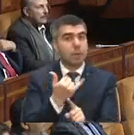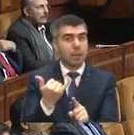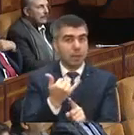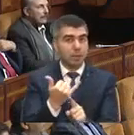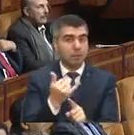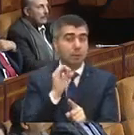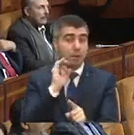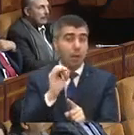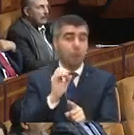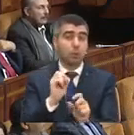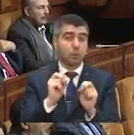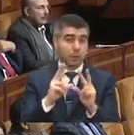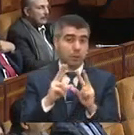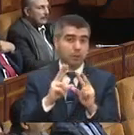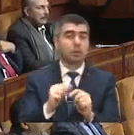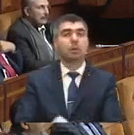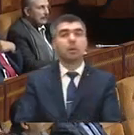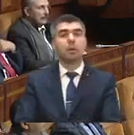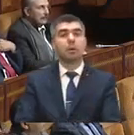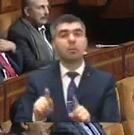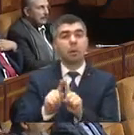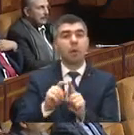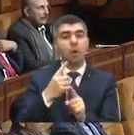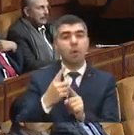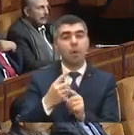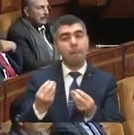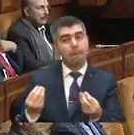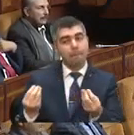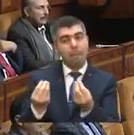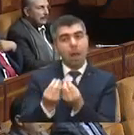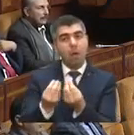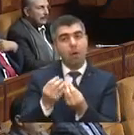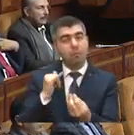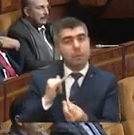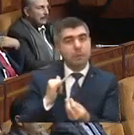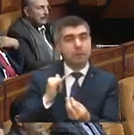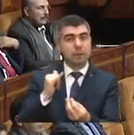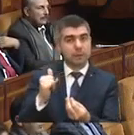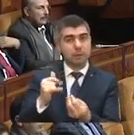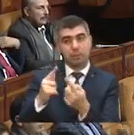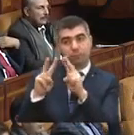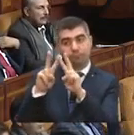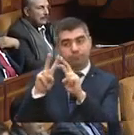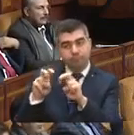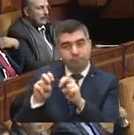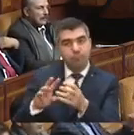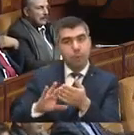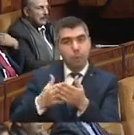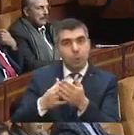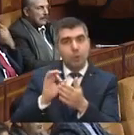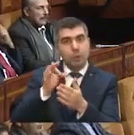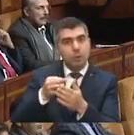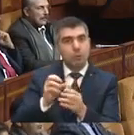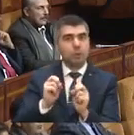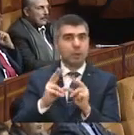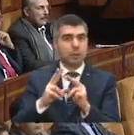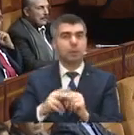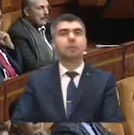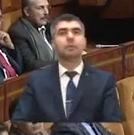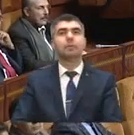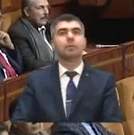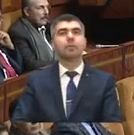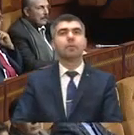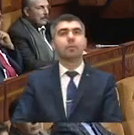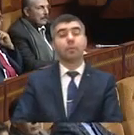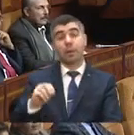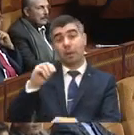سوبسيدياريتي، يعني الانابه والاعانه، وهذا لا يعفي الدوله بالتدخل في هذه الاختصاصات. السيد الوزير، ومن الناحيه العمليه هناك